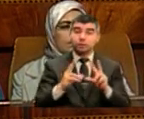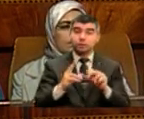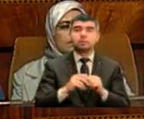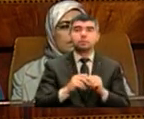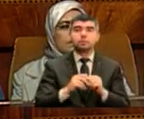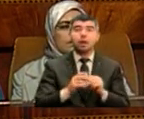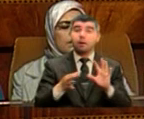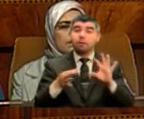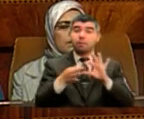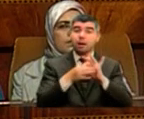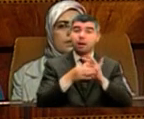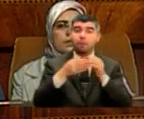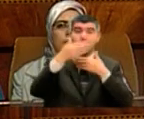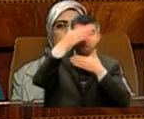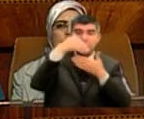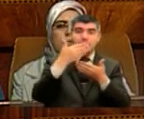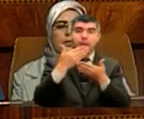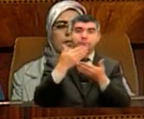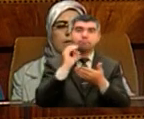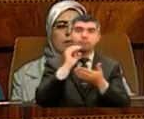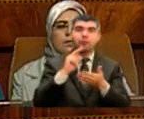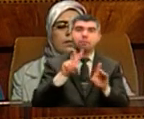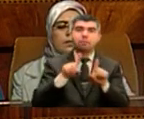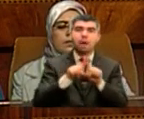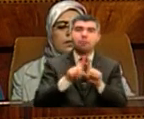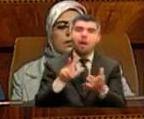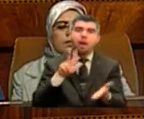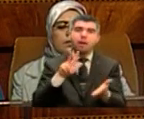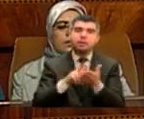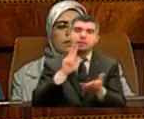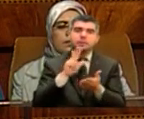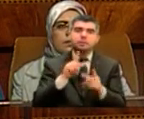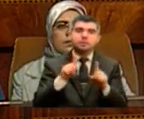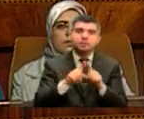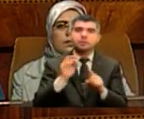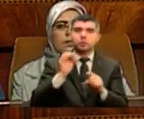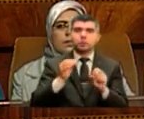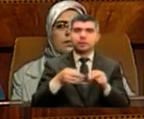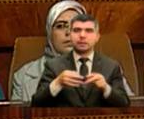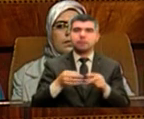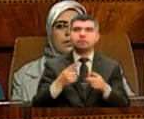المغرب هو المخول بالاعتماد، ولكن نحن نريد أن الحكومة